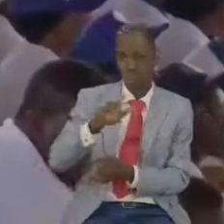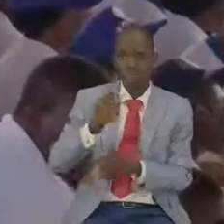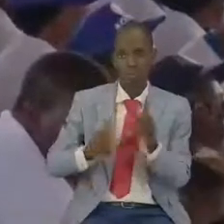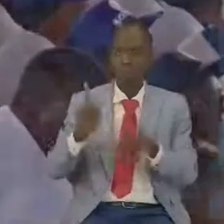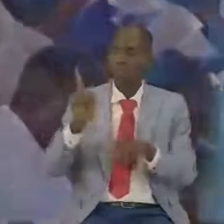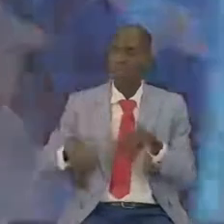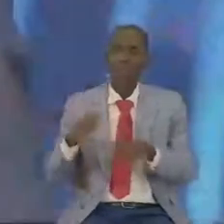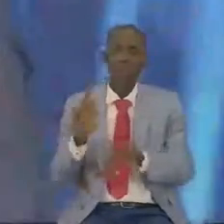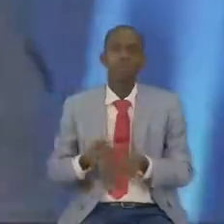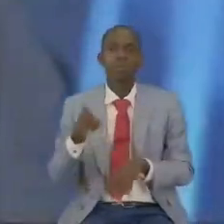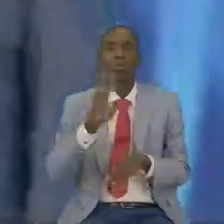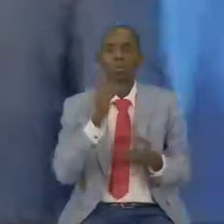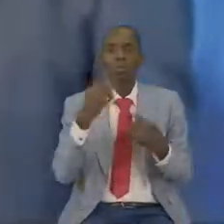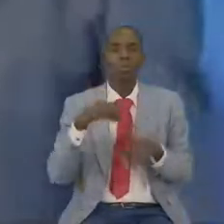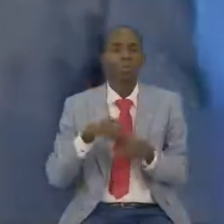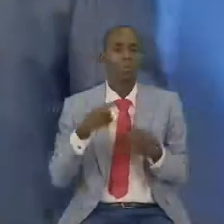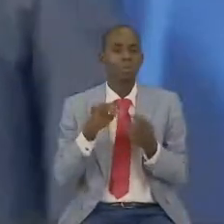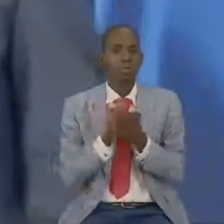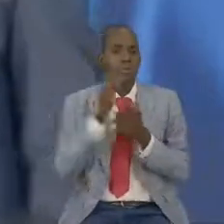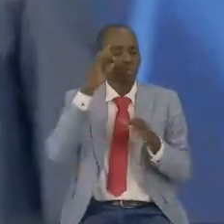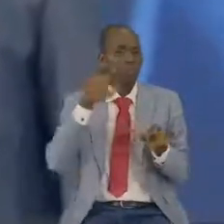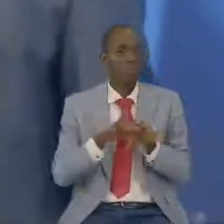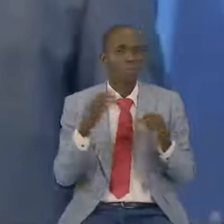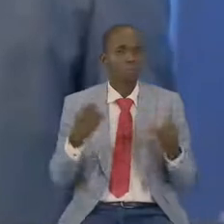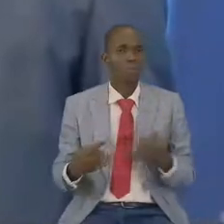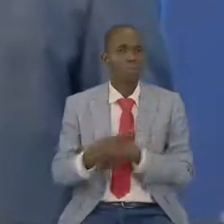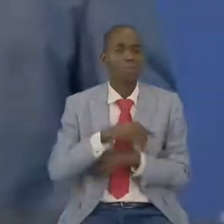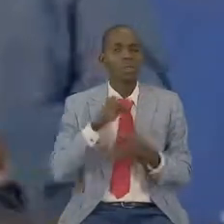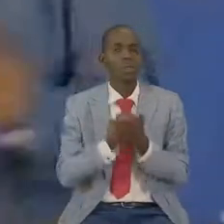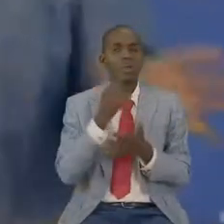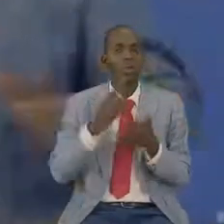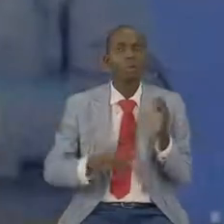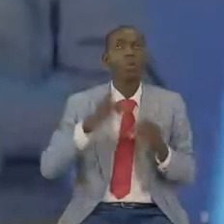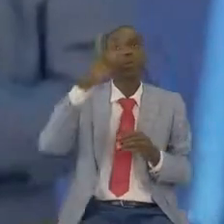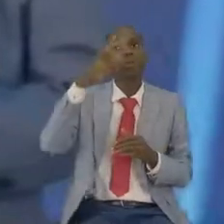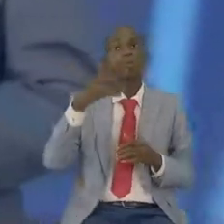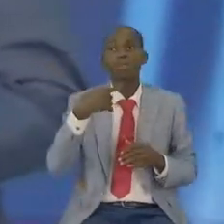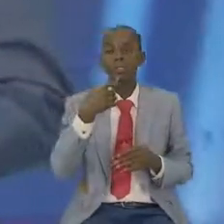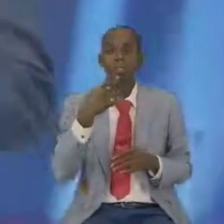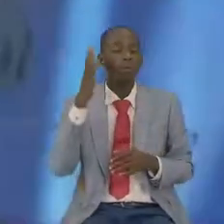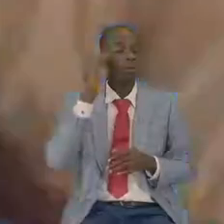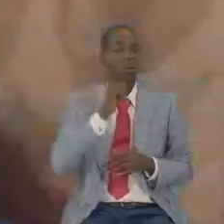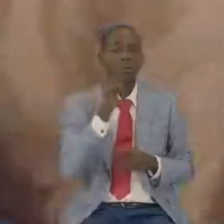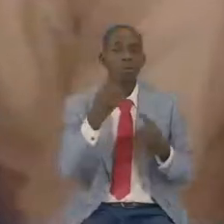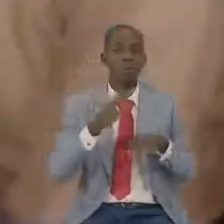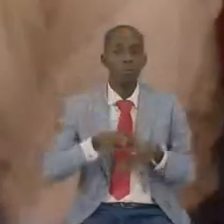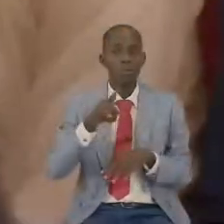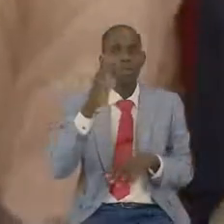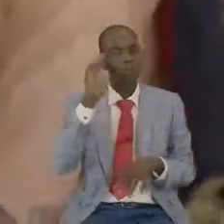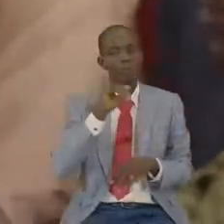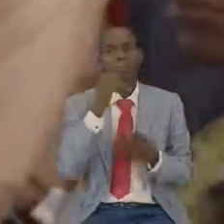un tel lieu d'alliance. Ce que Dieu a dit ne sera pas sur toi, ne viendra pas sur toi. Alors il